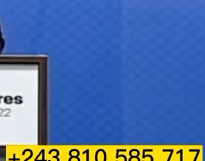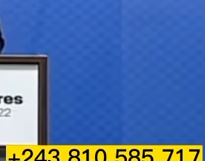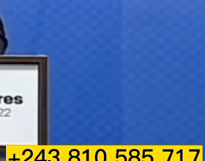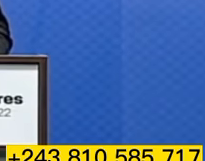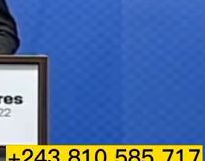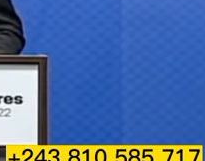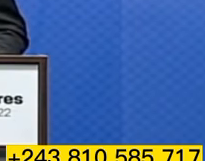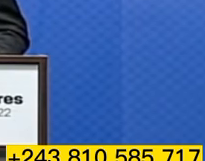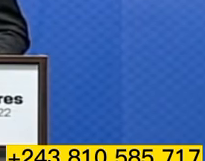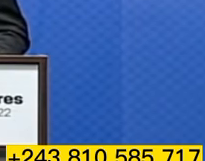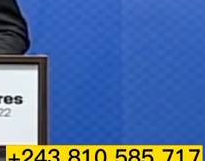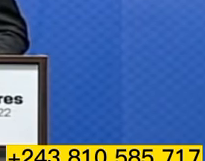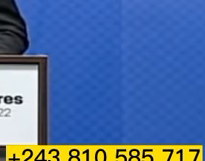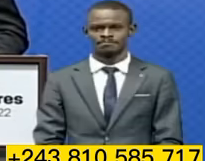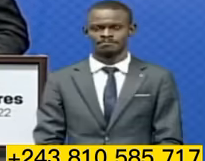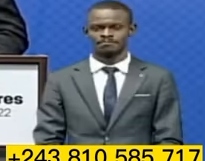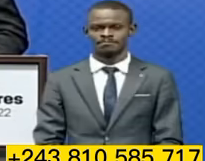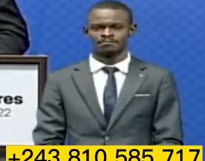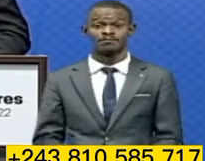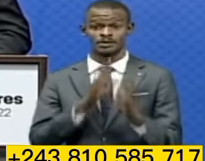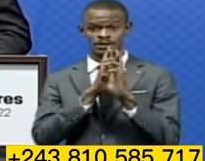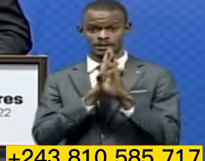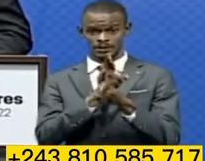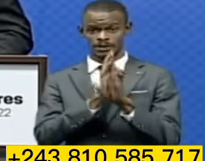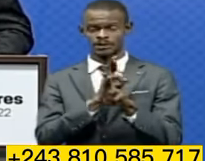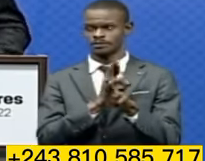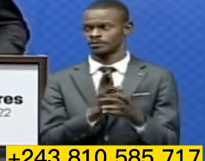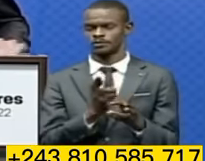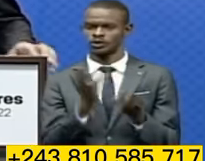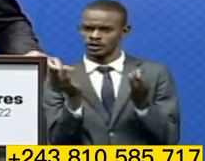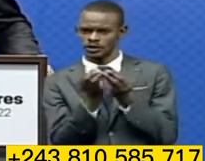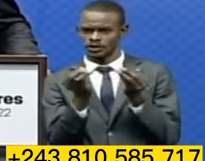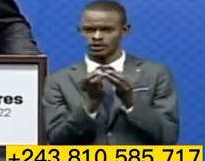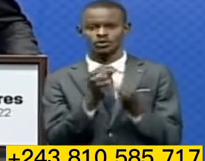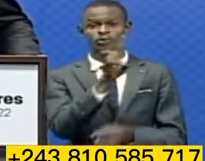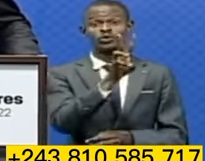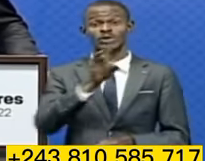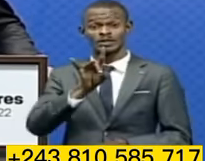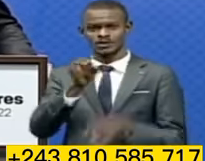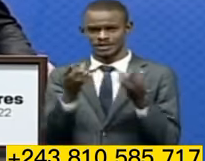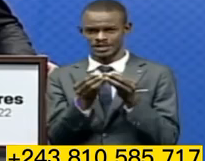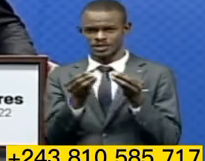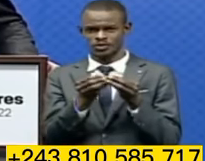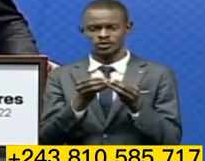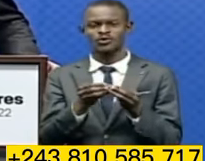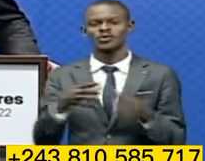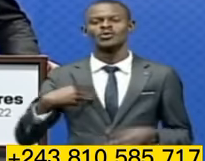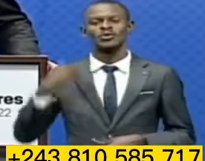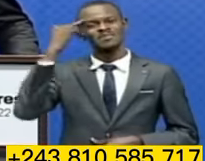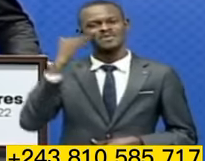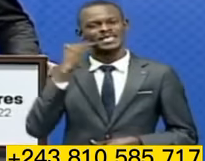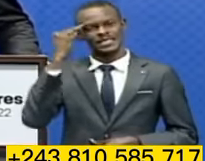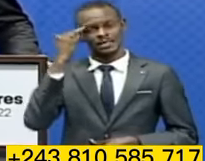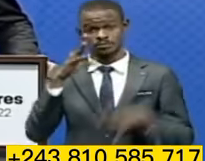Compte rendu de la 68e réunion du Conseil des ministres. Le président de la République, chef de l'État,